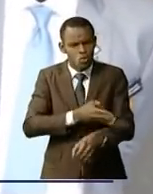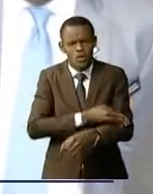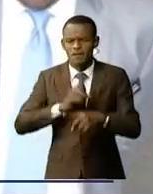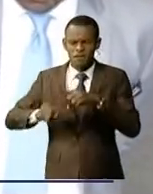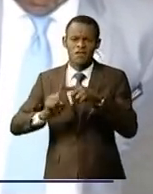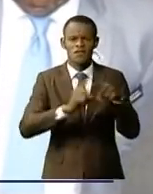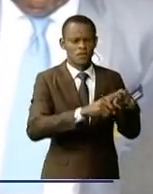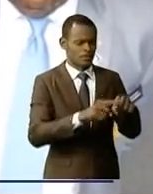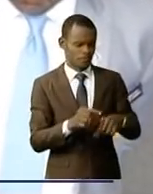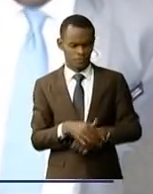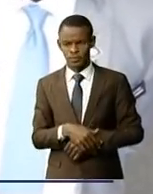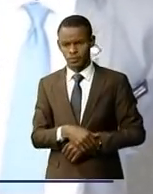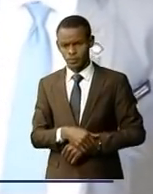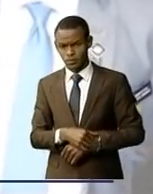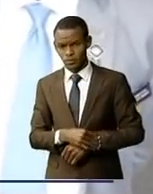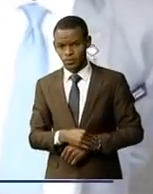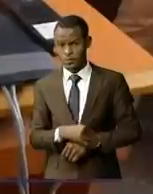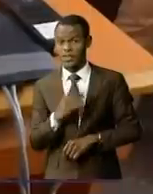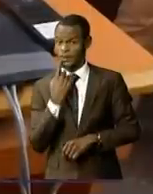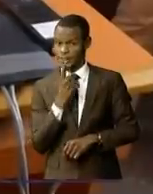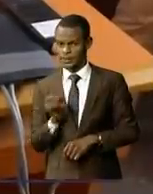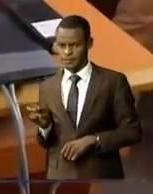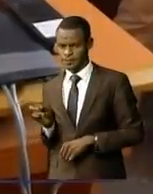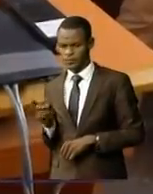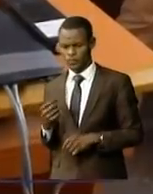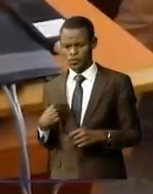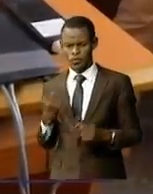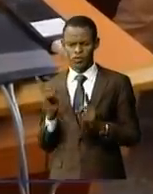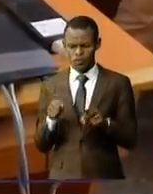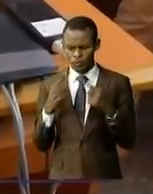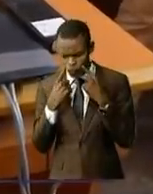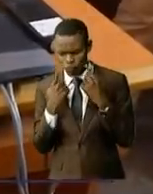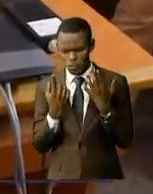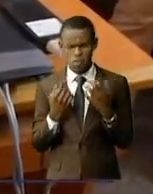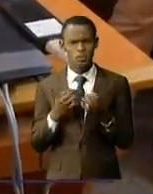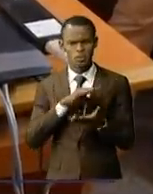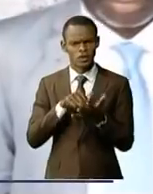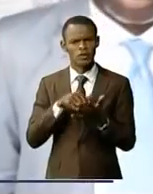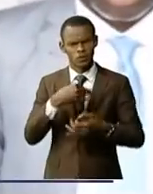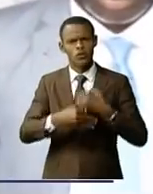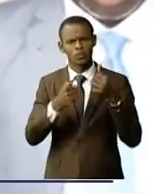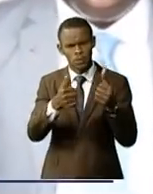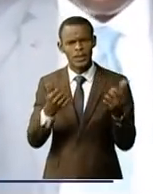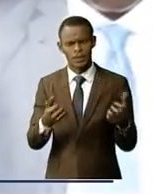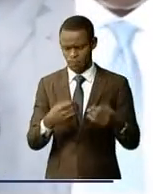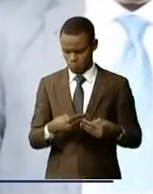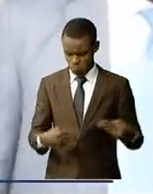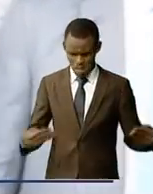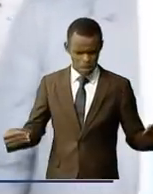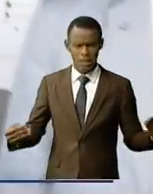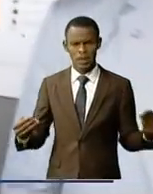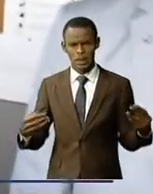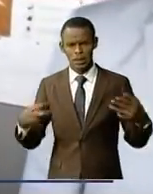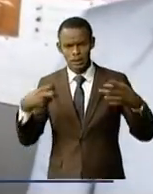fonctionne, le matériel est opérationnel, l'autonomie en énergie est encore fonctionnelle. Et nous sommes